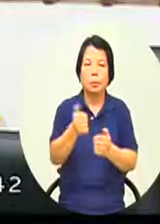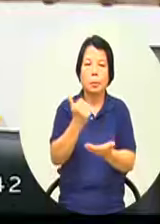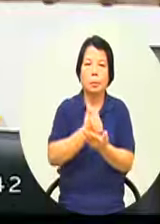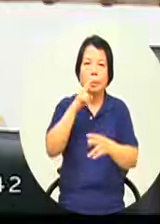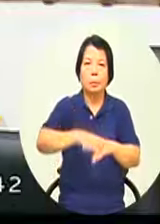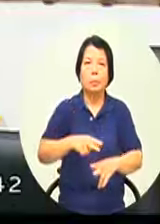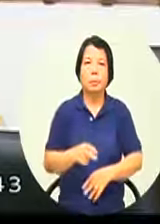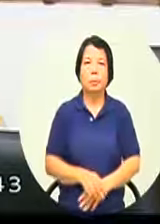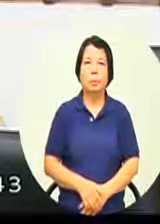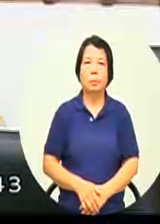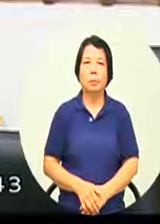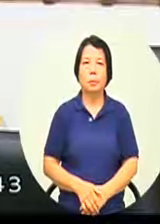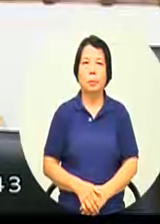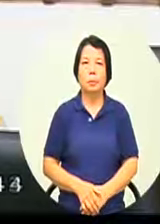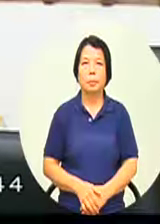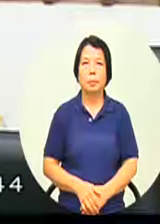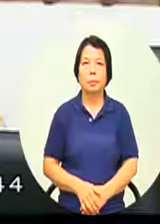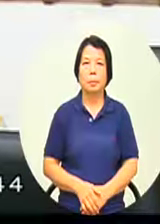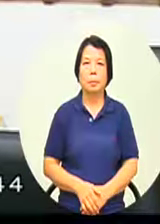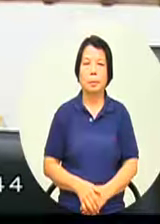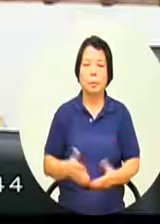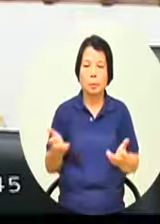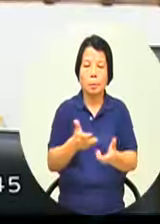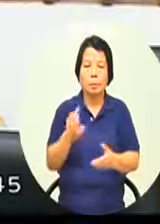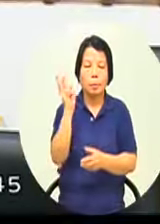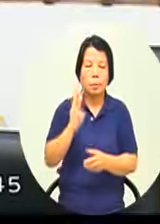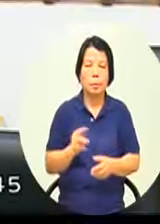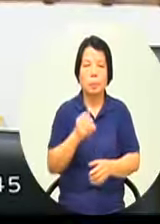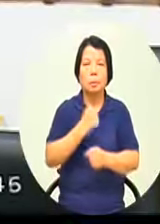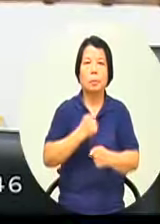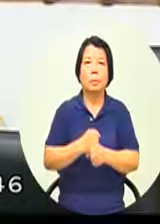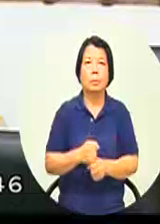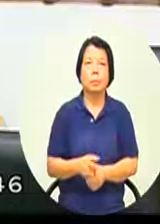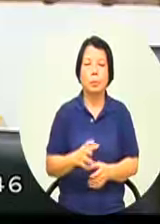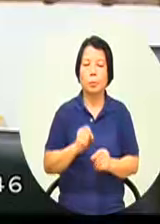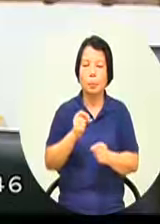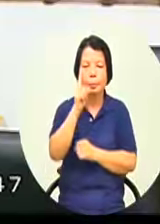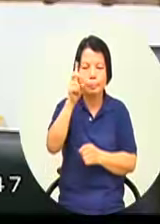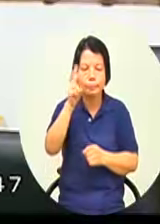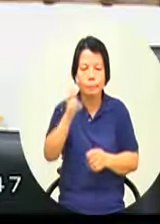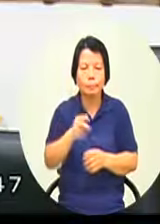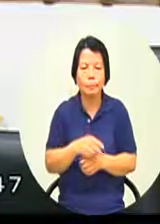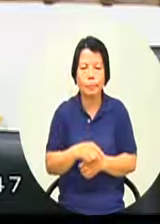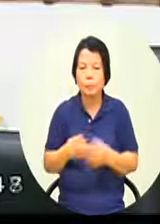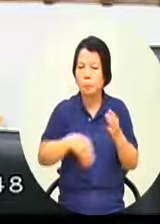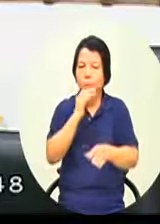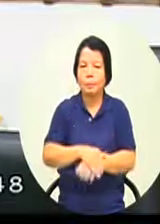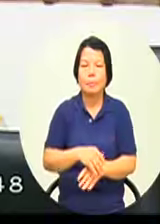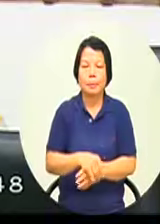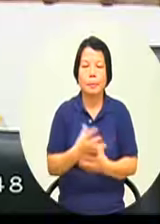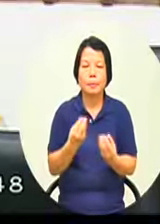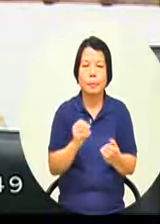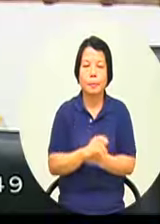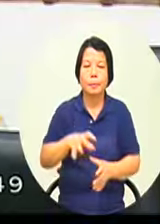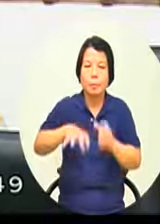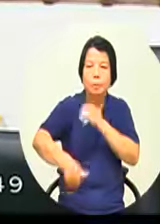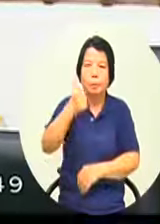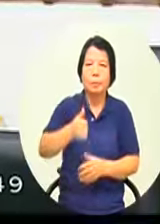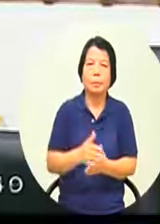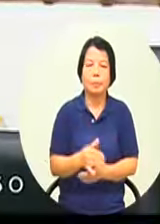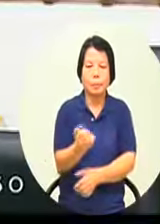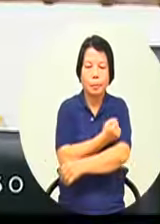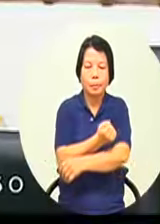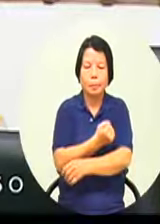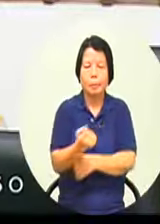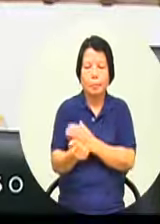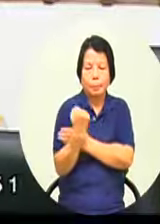请坐。那其实治水的工作，我都讲不是一天两天的事情。那我知道局长来的也是蛮努力